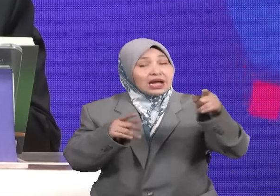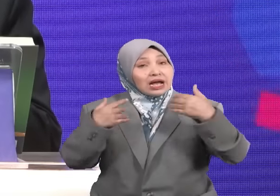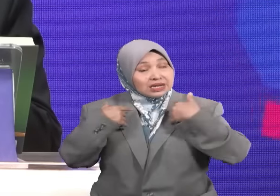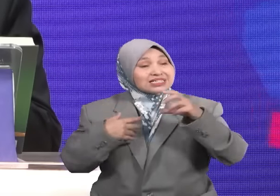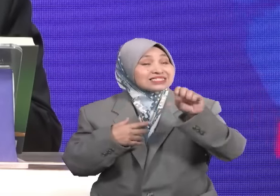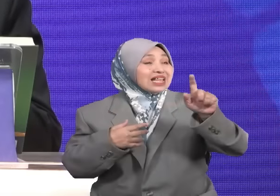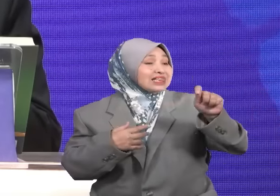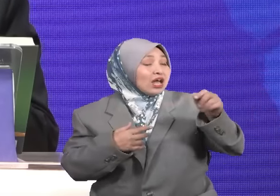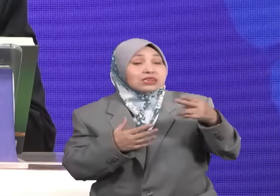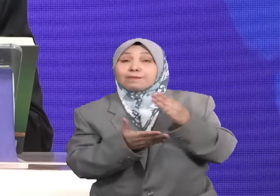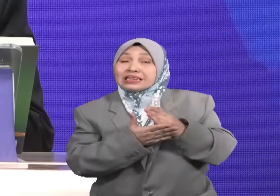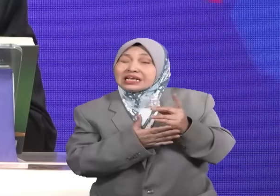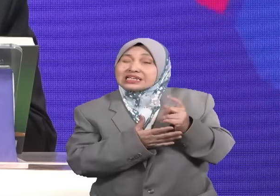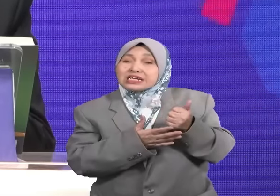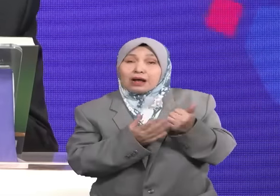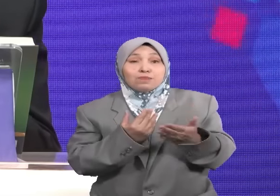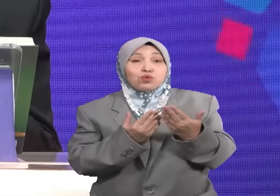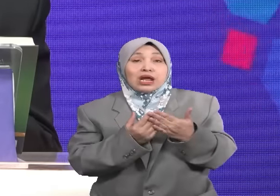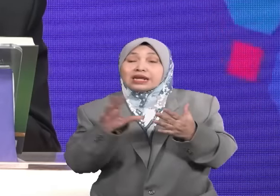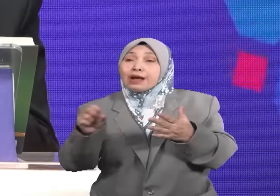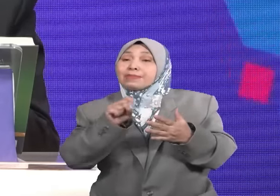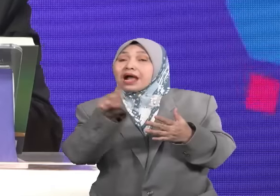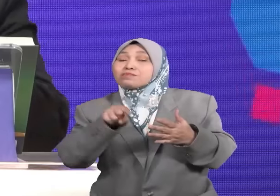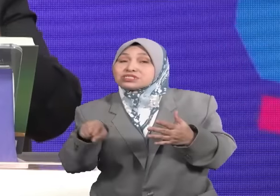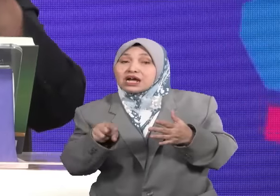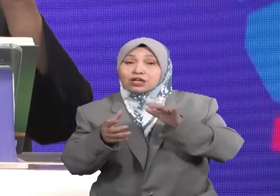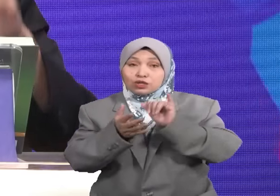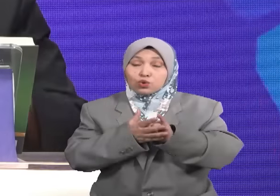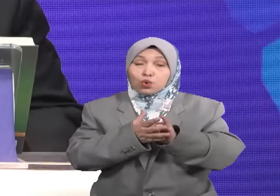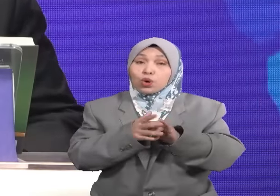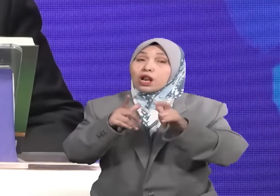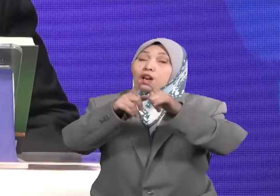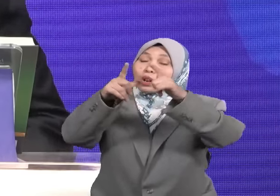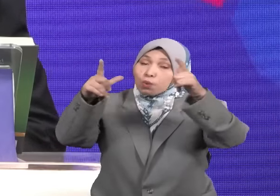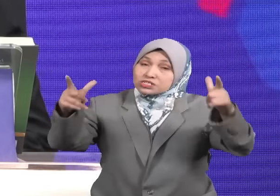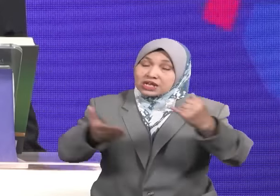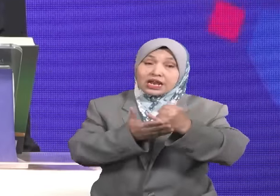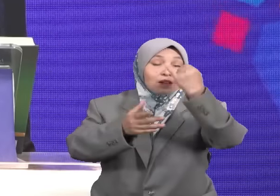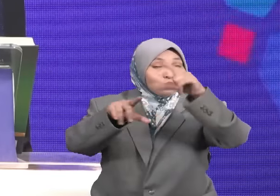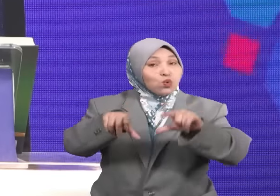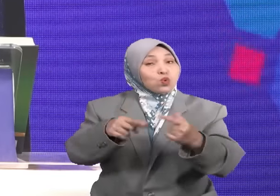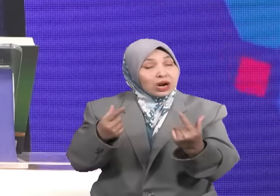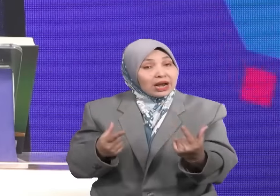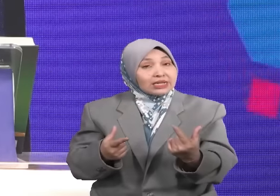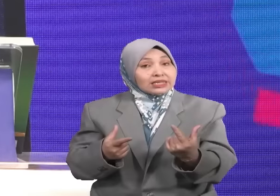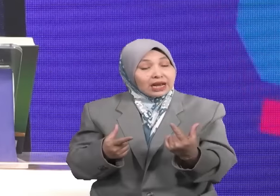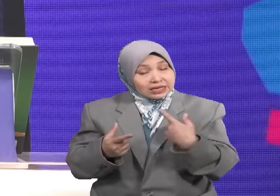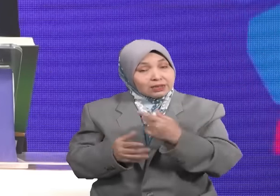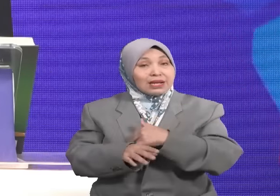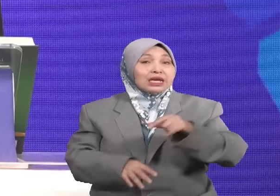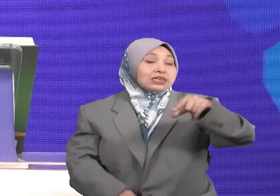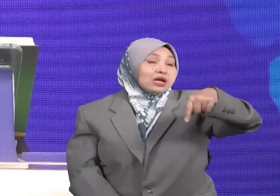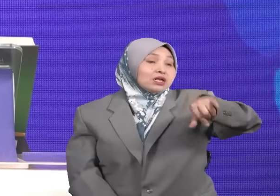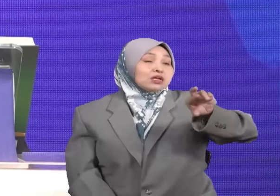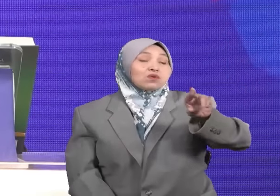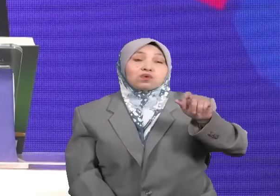saktah. Dia berhenti sekejap. Jadi mudah sikit nak ambil hamzah tu. Ha, tu keluasan ilmu Al-Quran ataupun disebut sebagai qira'ah lah.